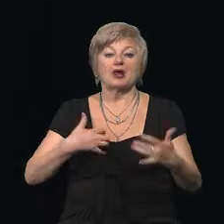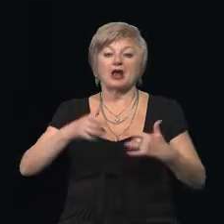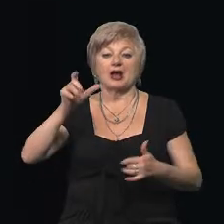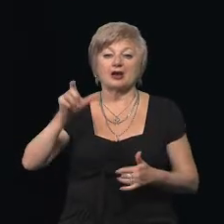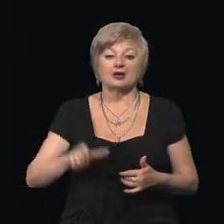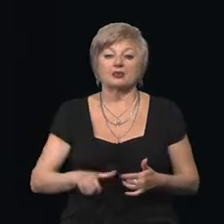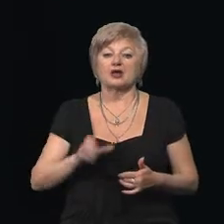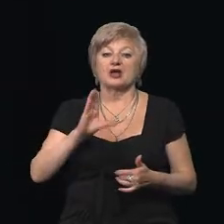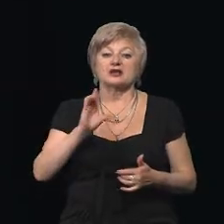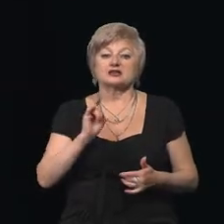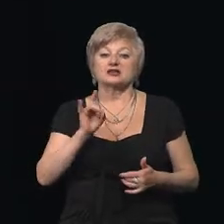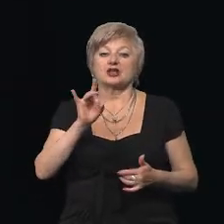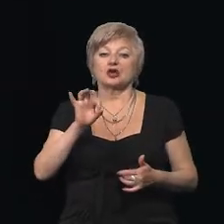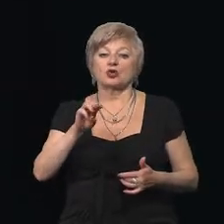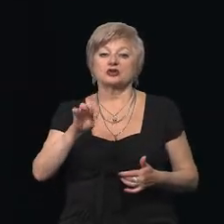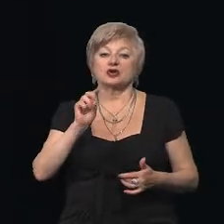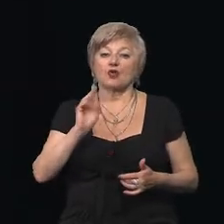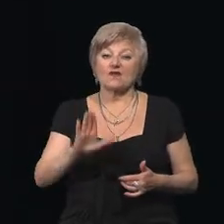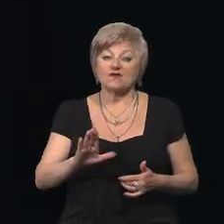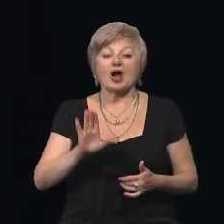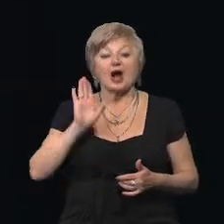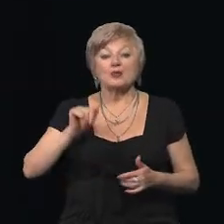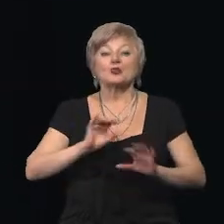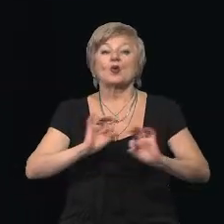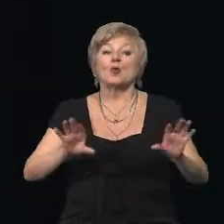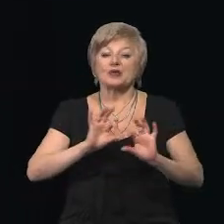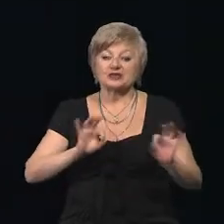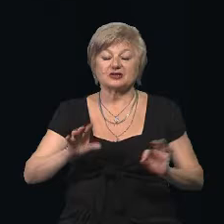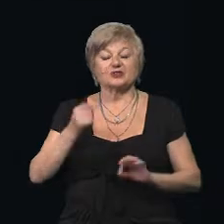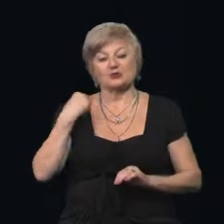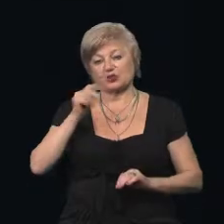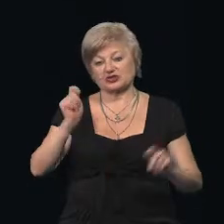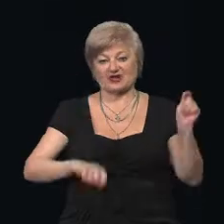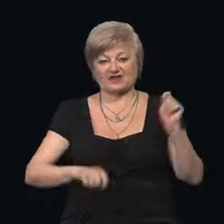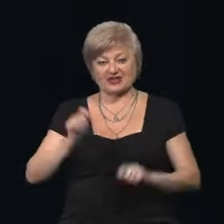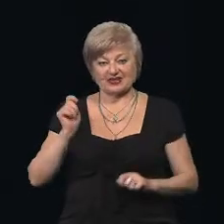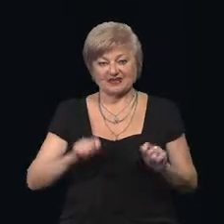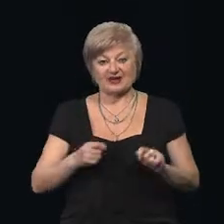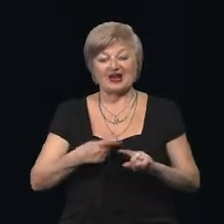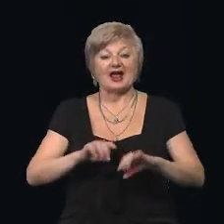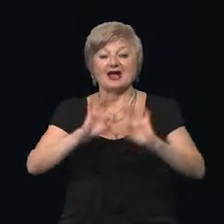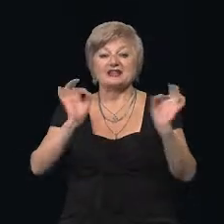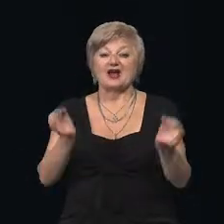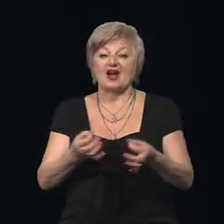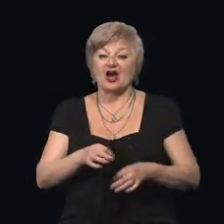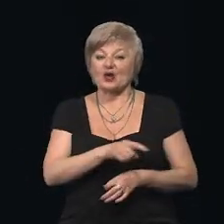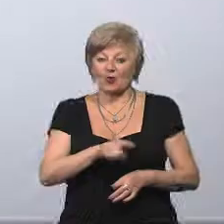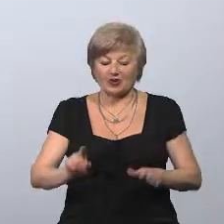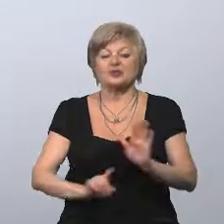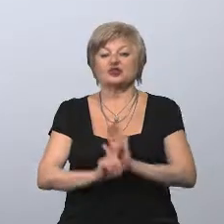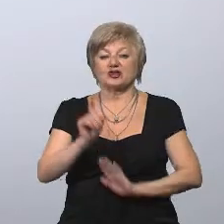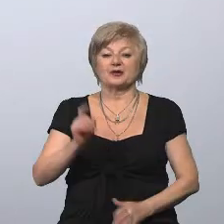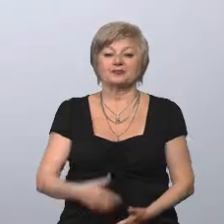Геннадієм Широченко. А після трохи розкажемо про Запоріжжя фестивальне. Це рефрен, ми починаємо, тож поїхали.